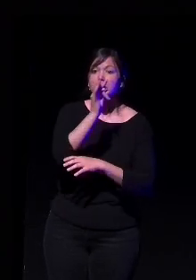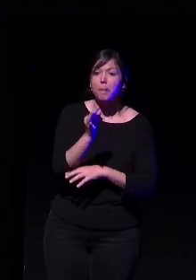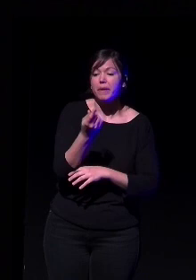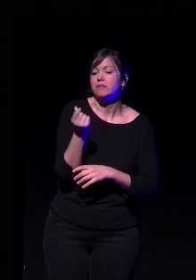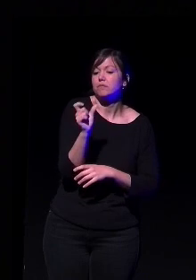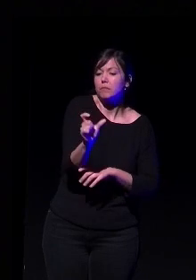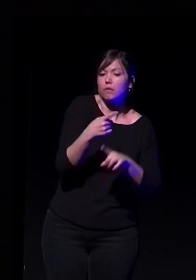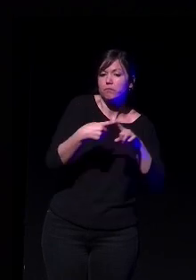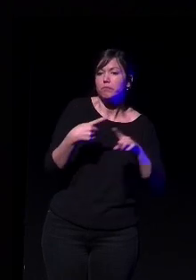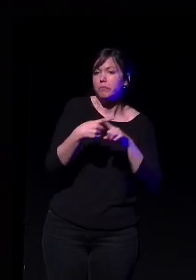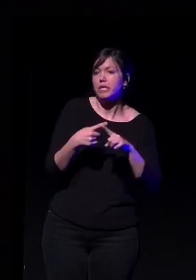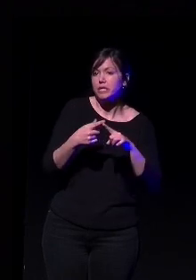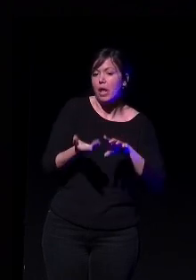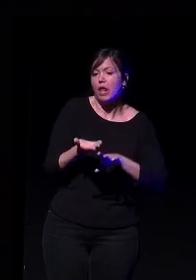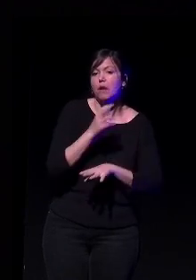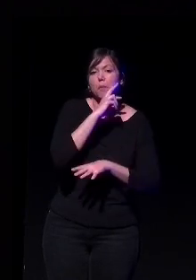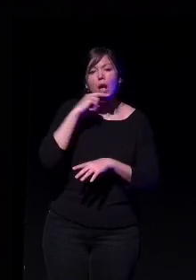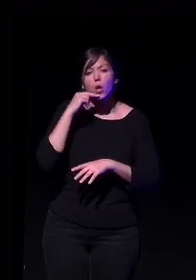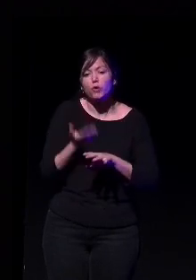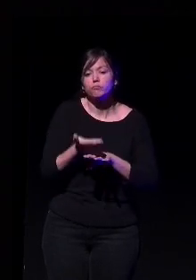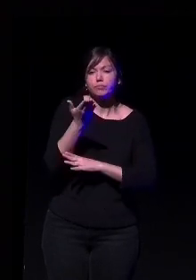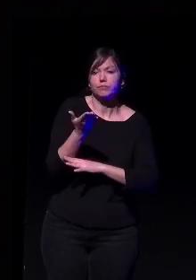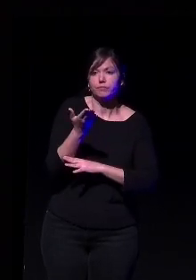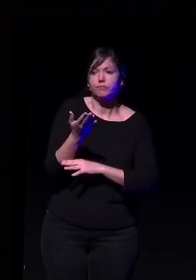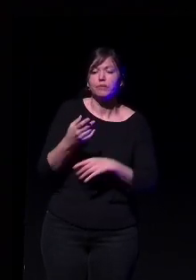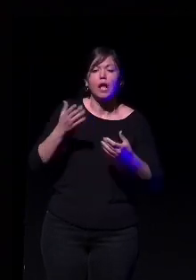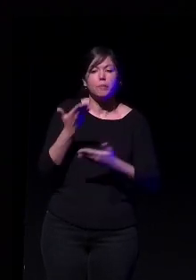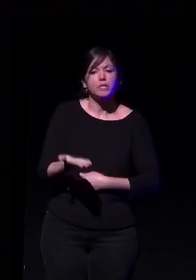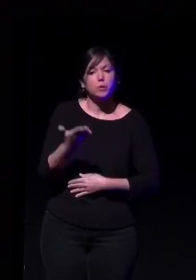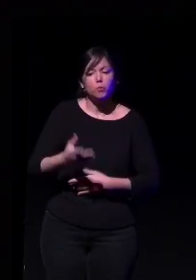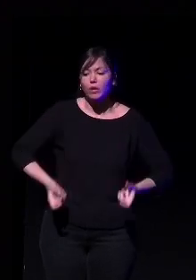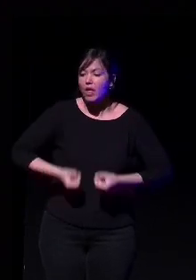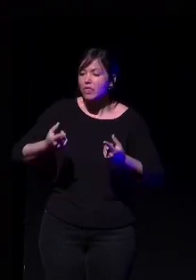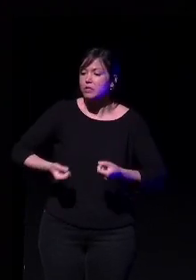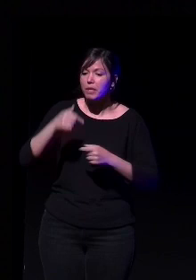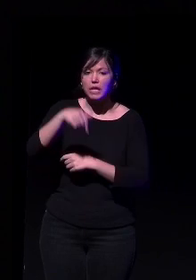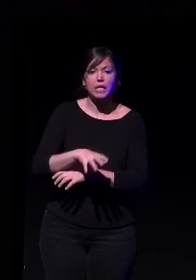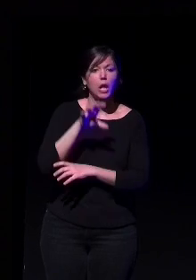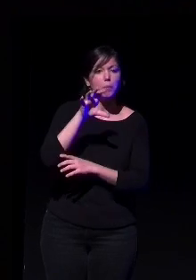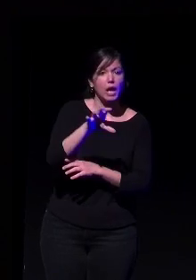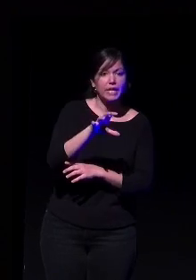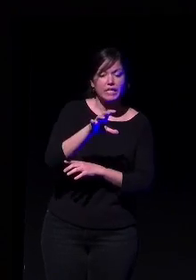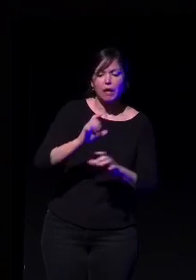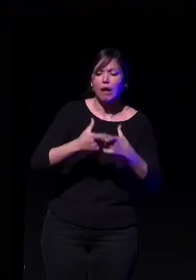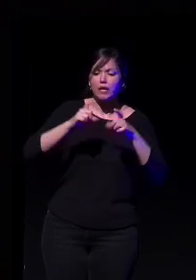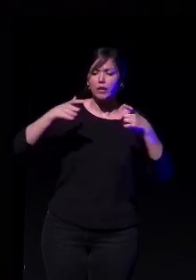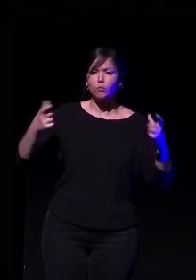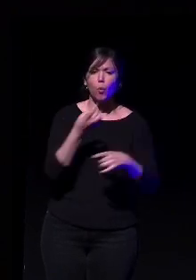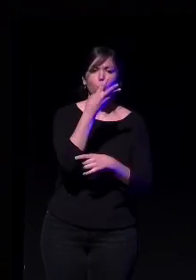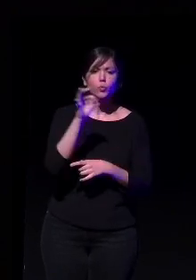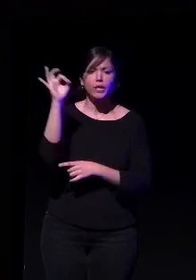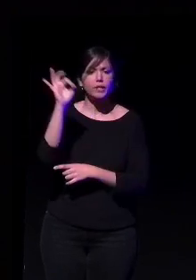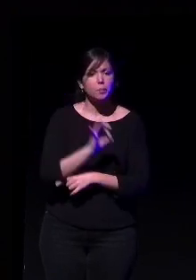mig de les estades. El més important és que la despesa turística al nostre país ha crescut més d'un 30%